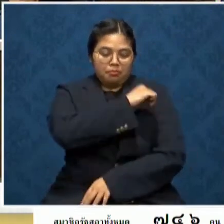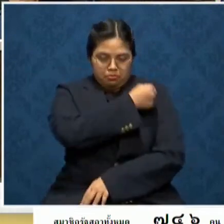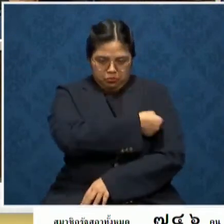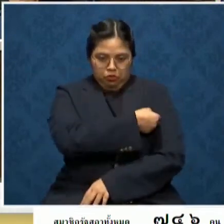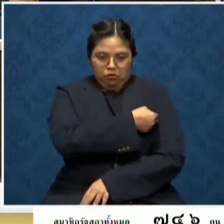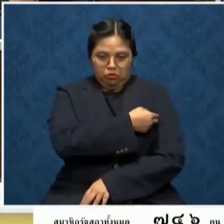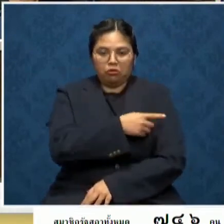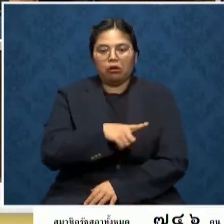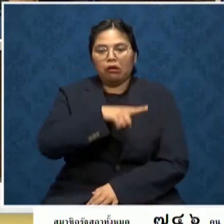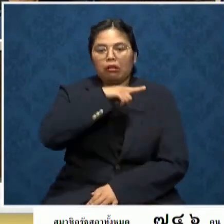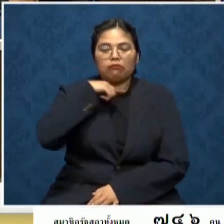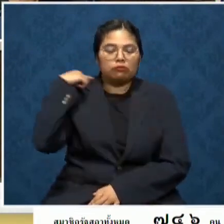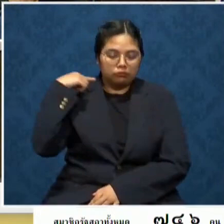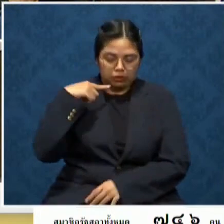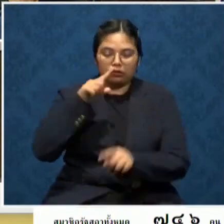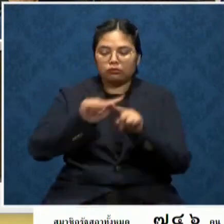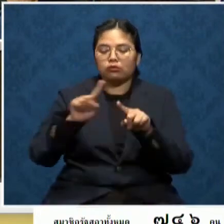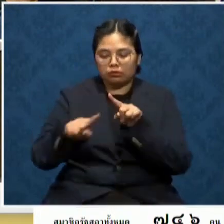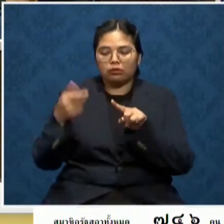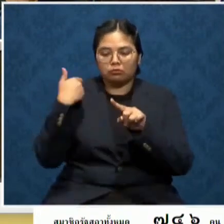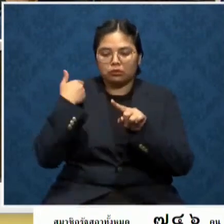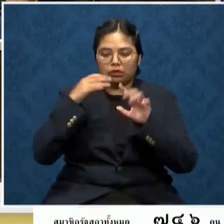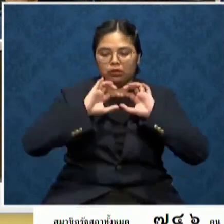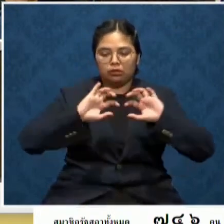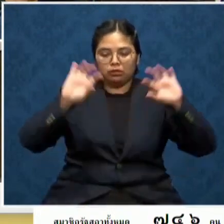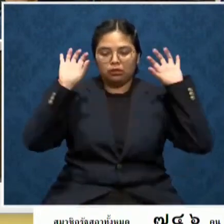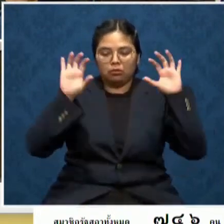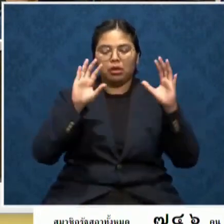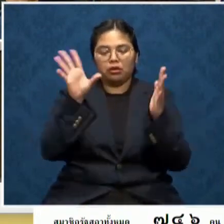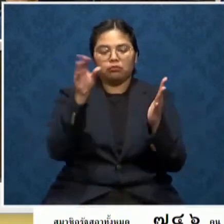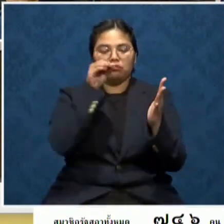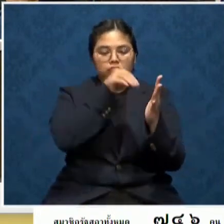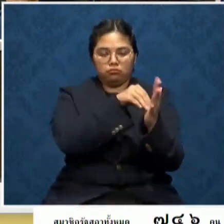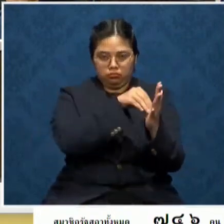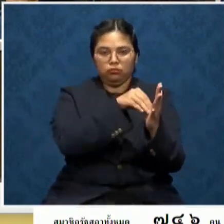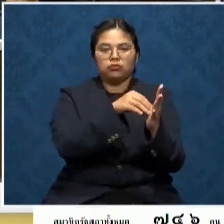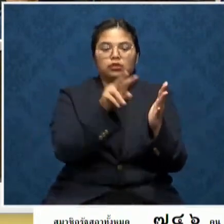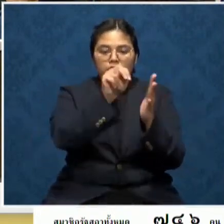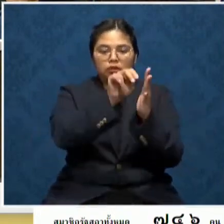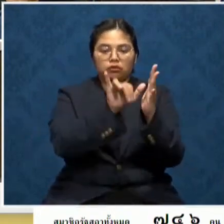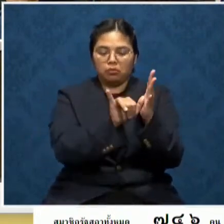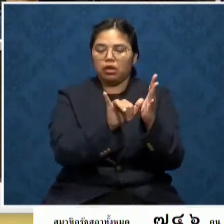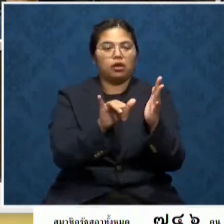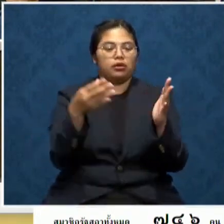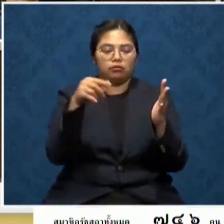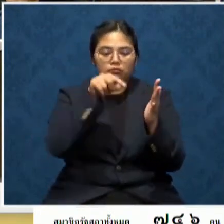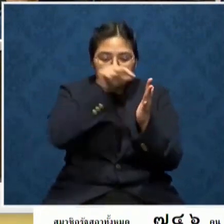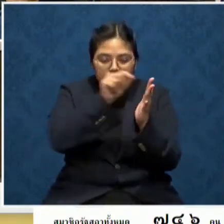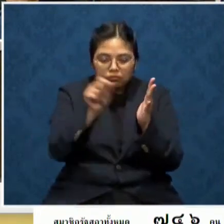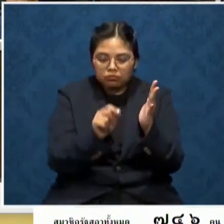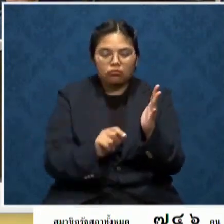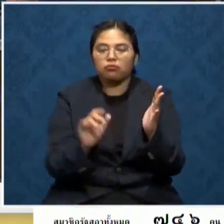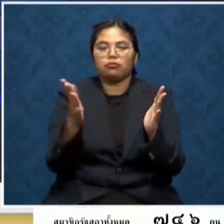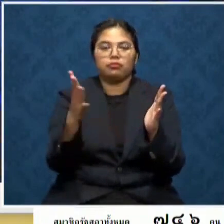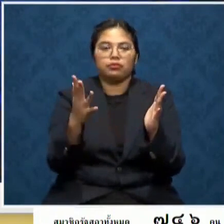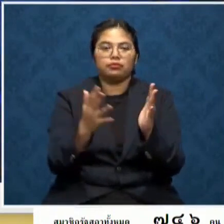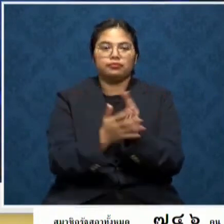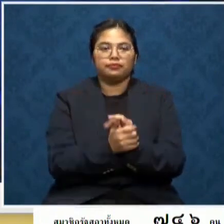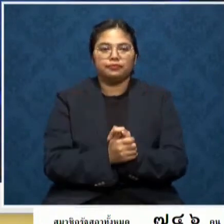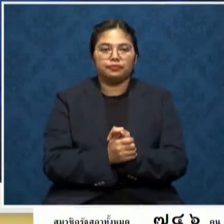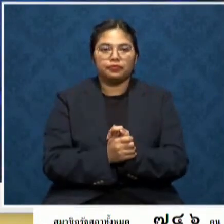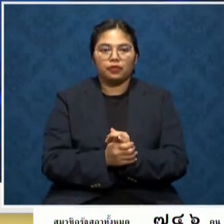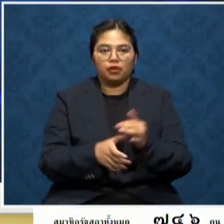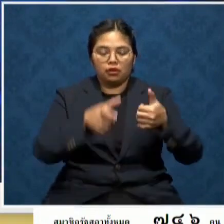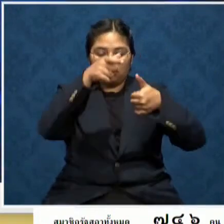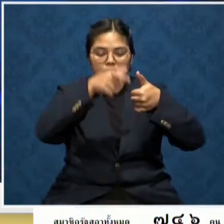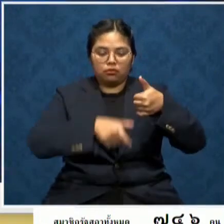ไปและแน่นองวารัฐบานนี้ก็ไมไดเขีนไ้ใน นโยบายของท่านเช่เดวกันพารักงานไมไดส่งผล แ่บุคลากร